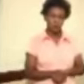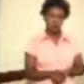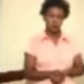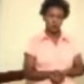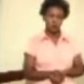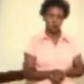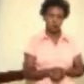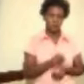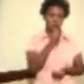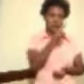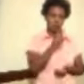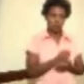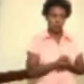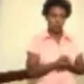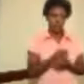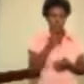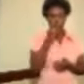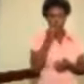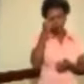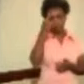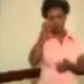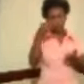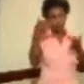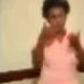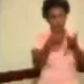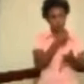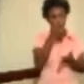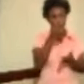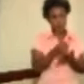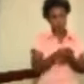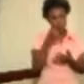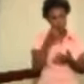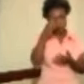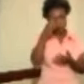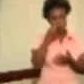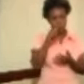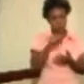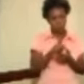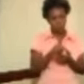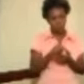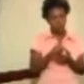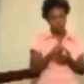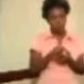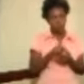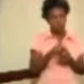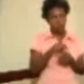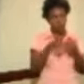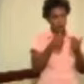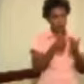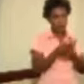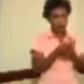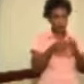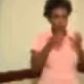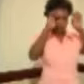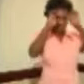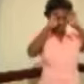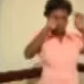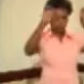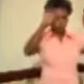Daimen dit que modernisation force productive, il passe nécessairement par l'accès aux nouvelles technologies de l'information et de la